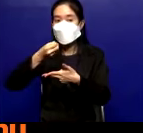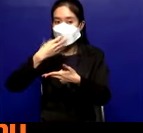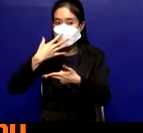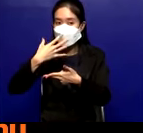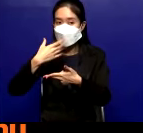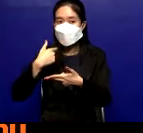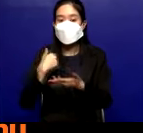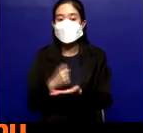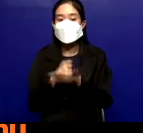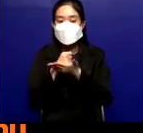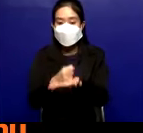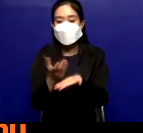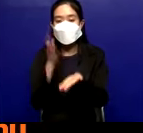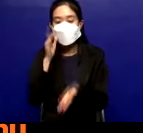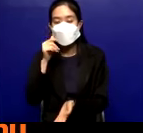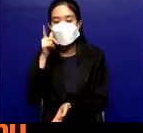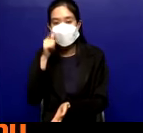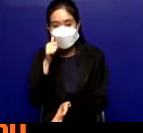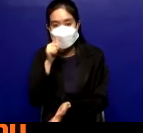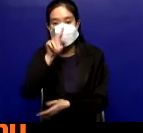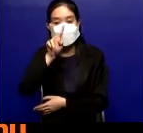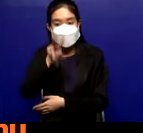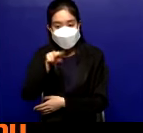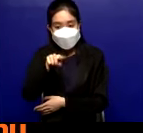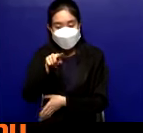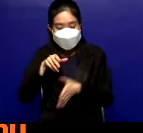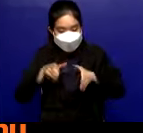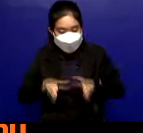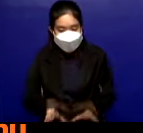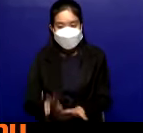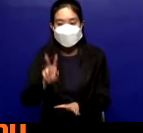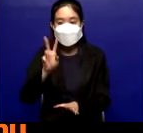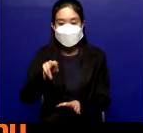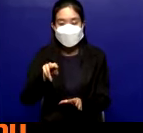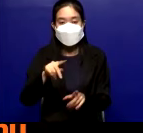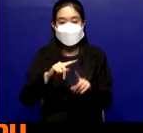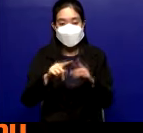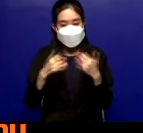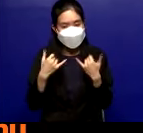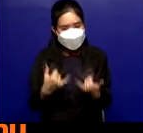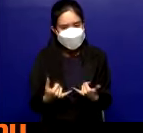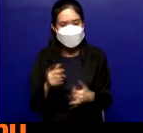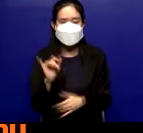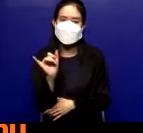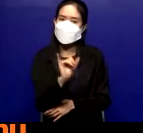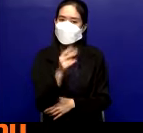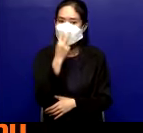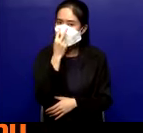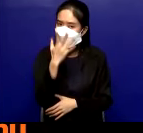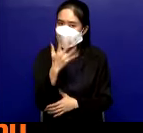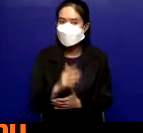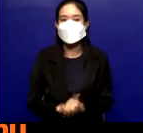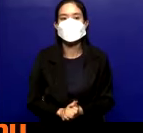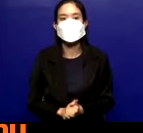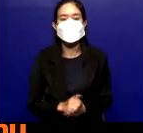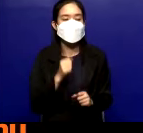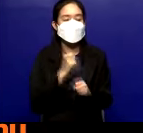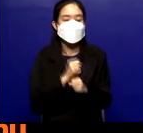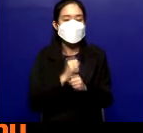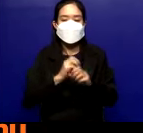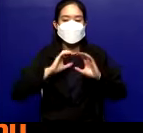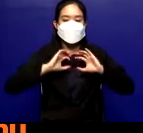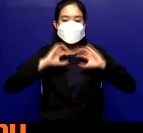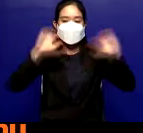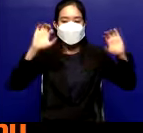บาทนี่ผ่านมา2ปีกว่าแล้วนะคะนับตั้งแต่รัฐบาลชุดนี้เข้ามาบริหารก็ยังไม่ทำตามสัญญาเล